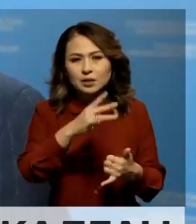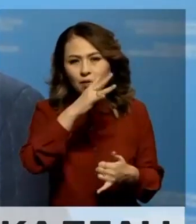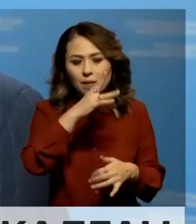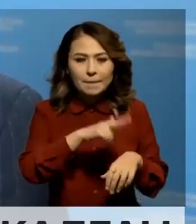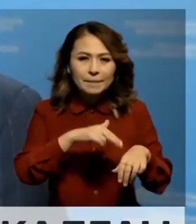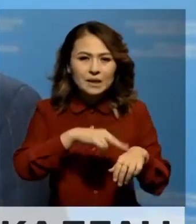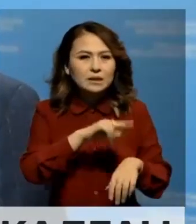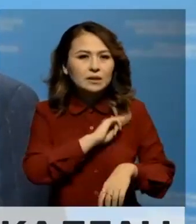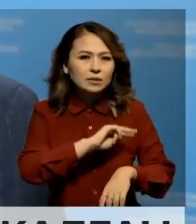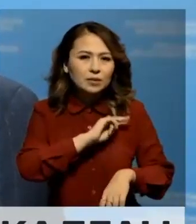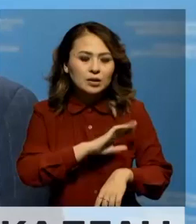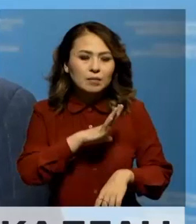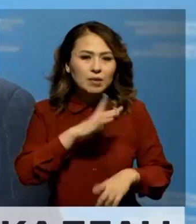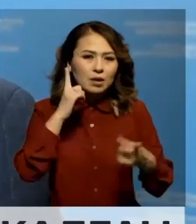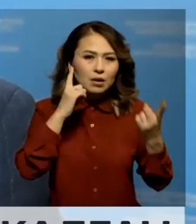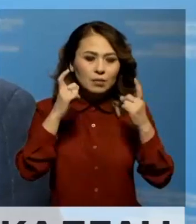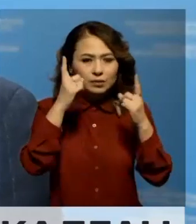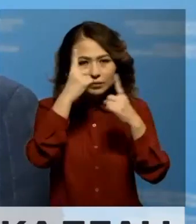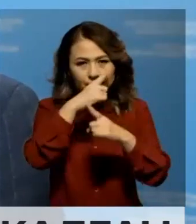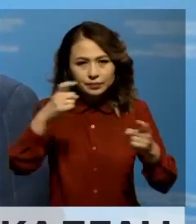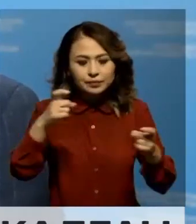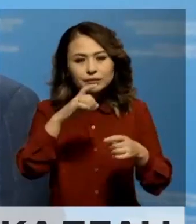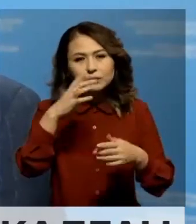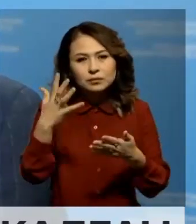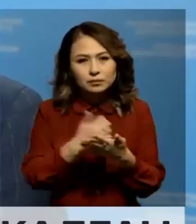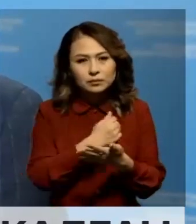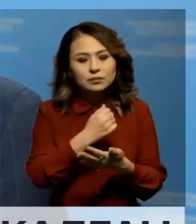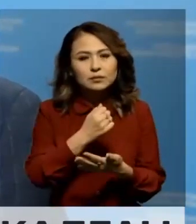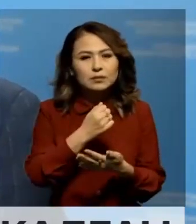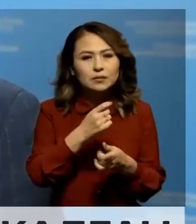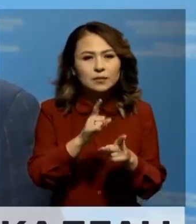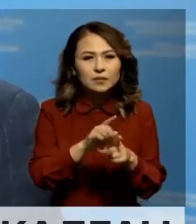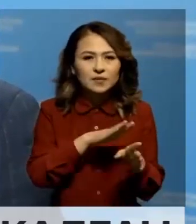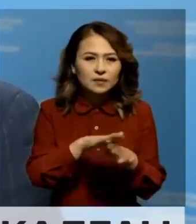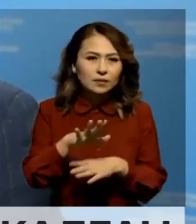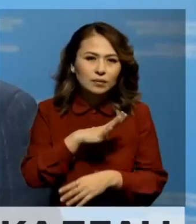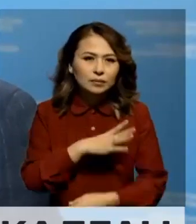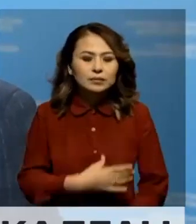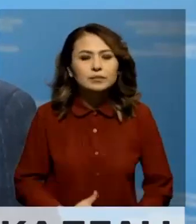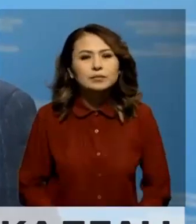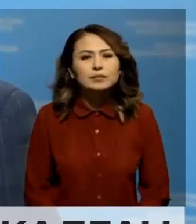полиция қызметкерлерімен хабарламаны жіберген адамды анықтау бойынша кешенді іс-шаралар жүргізілуде.